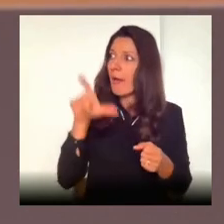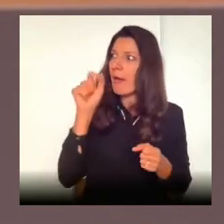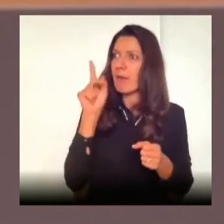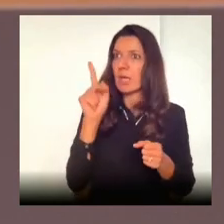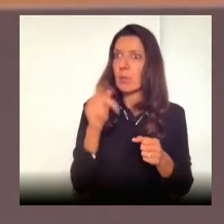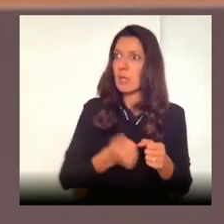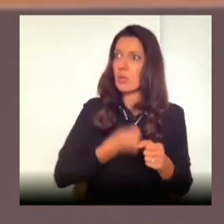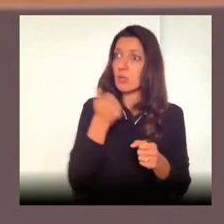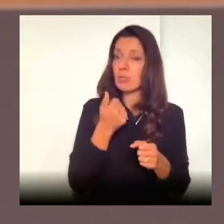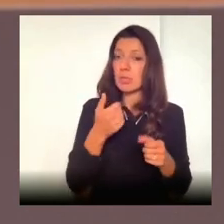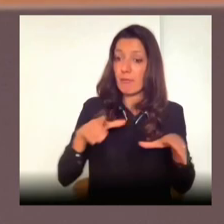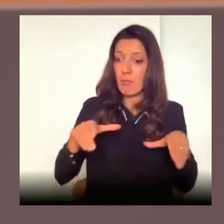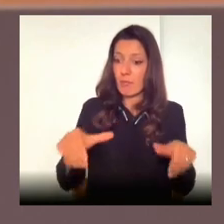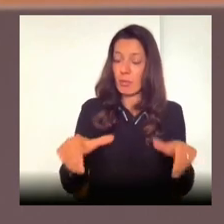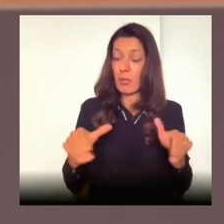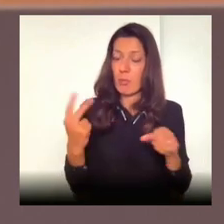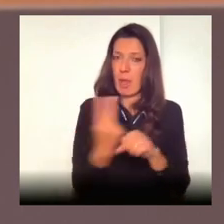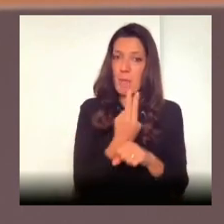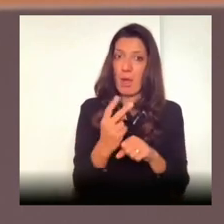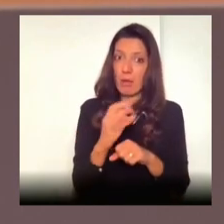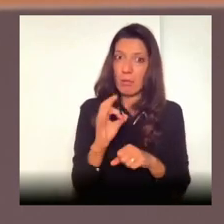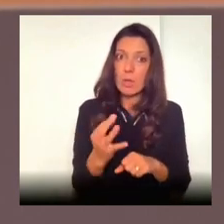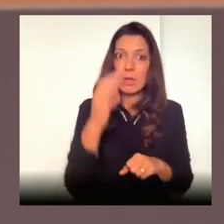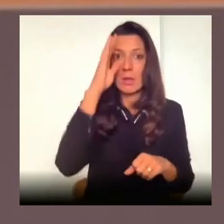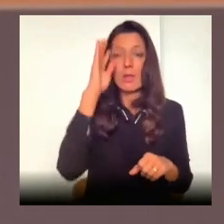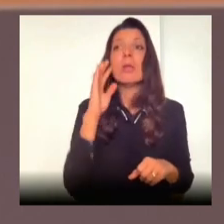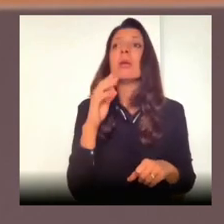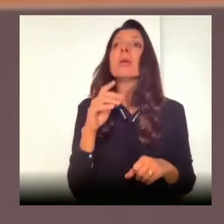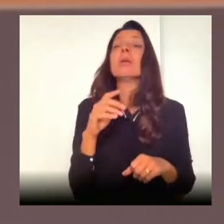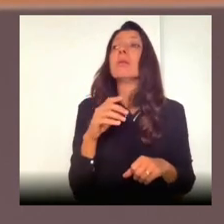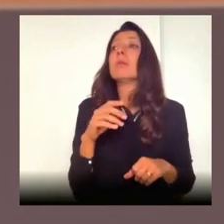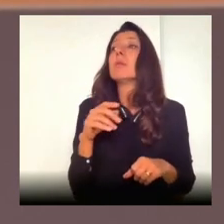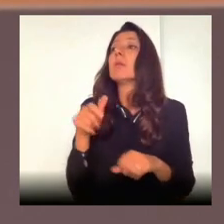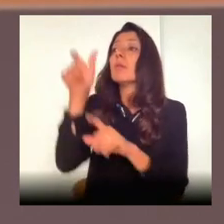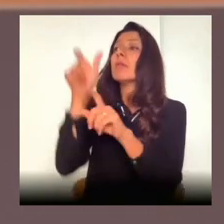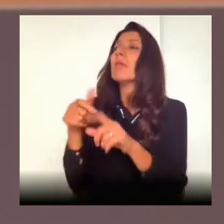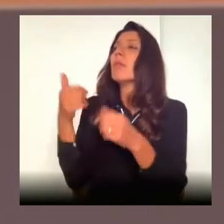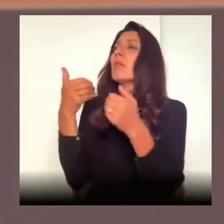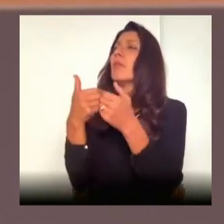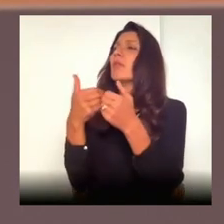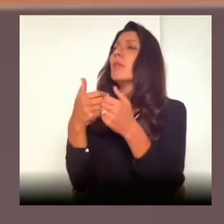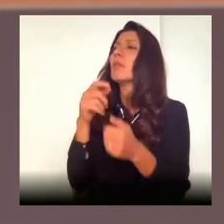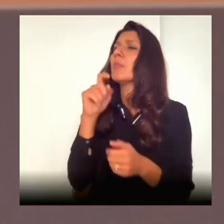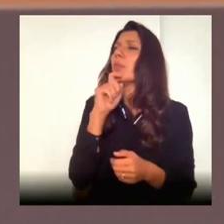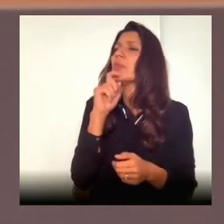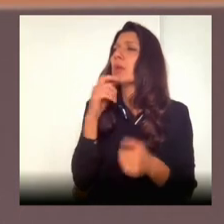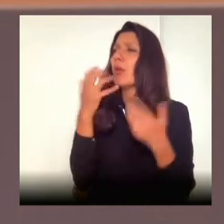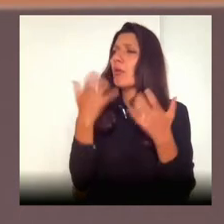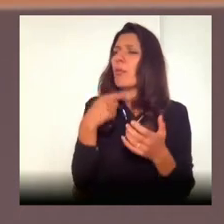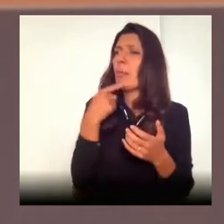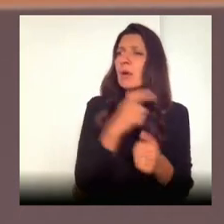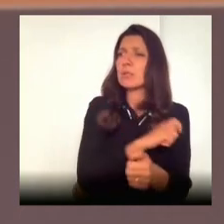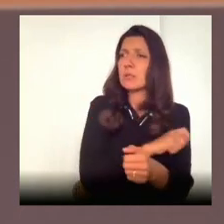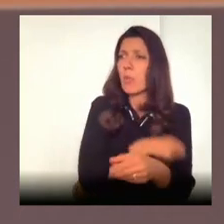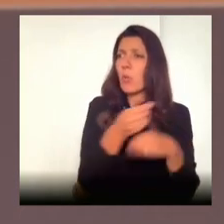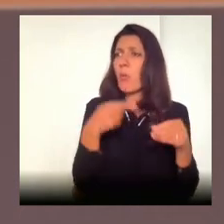Il y a une chose... C'est Madame Esquirou qui m'avait dit, est-ce que vous voulez parler du travail, est-ce que vous voulez parler du sport, est-ce que vous voulez... Je dis,